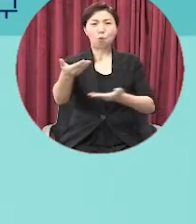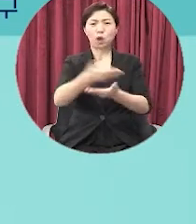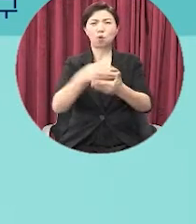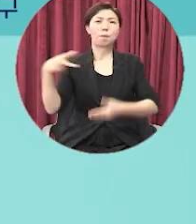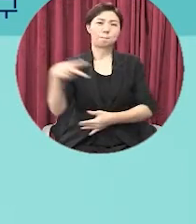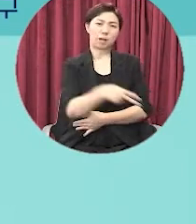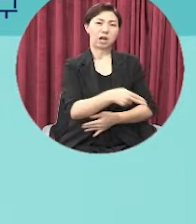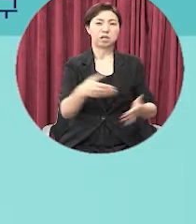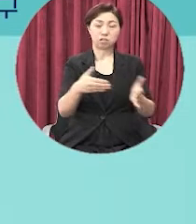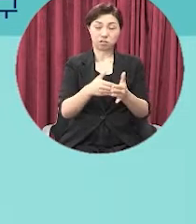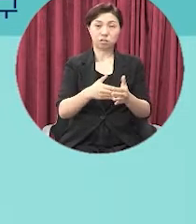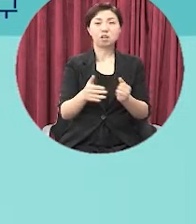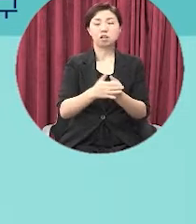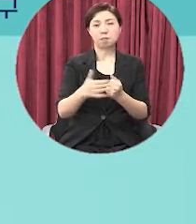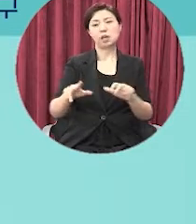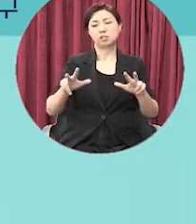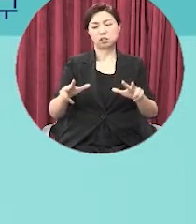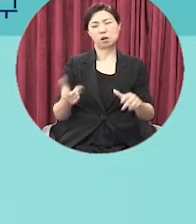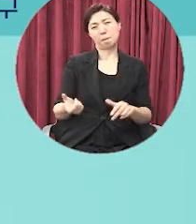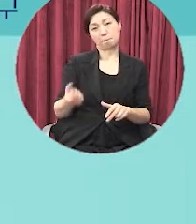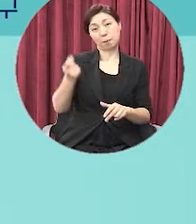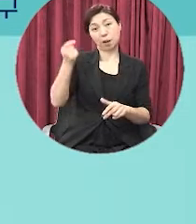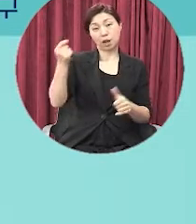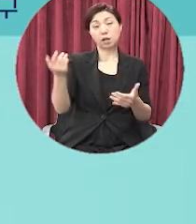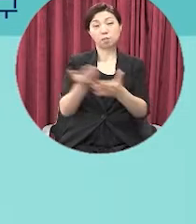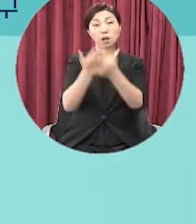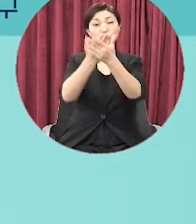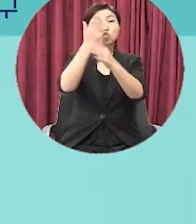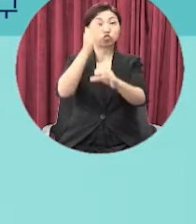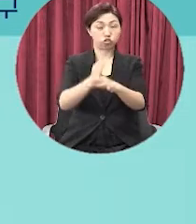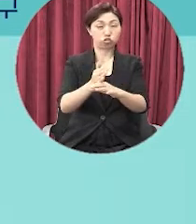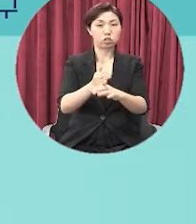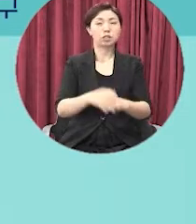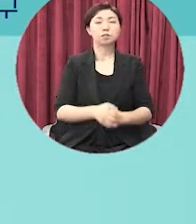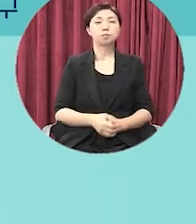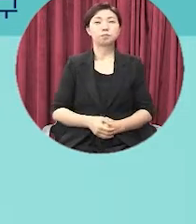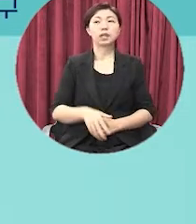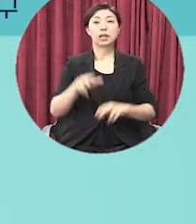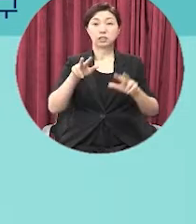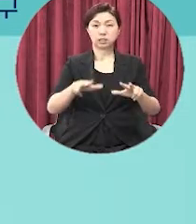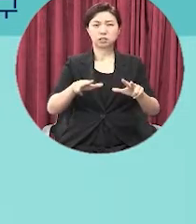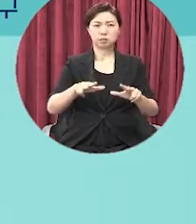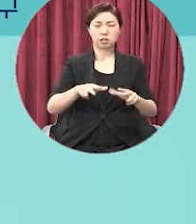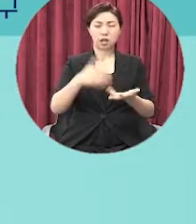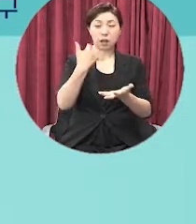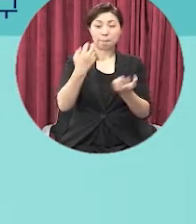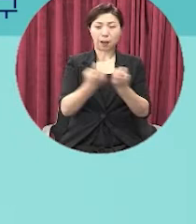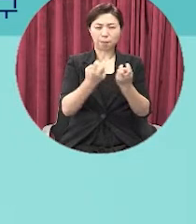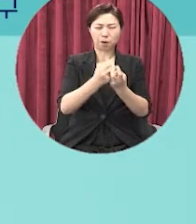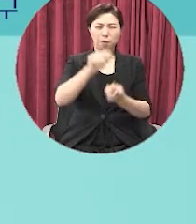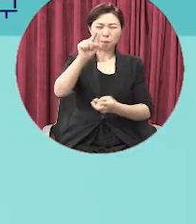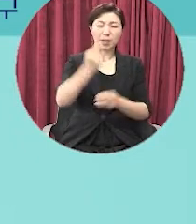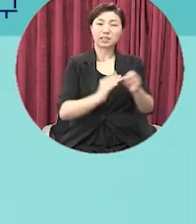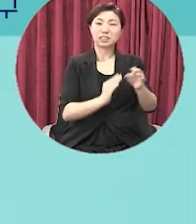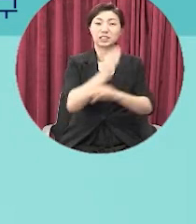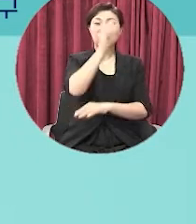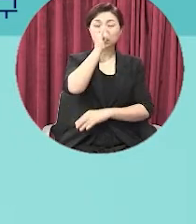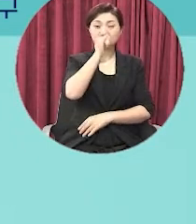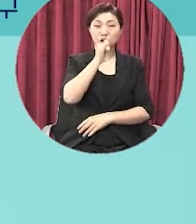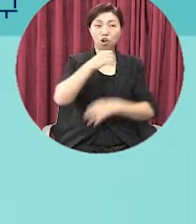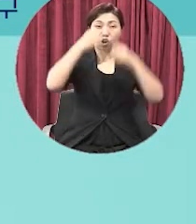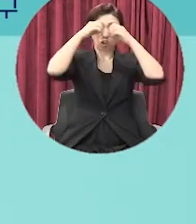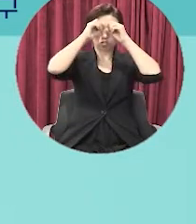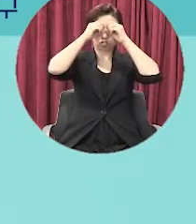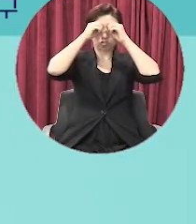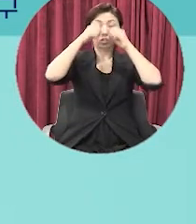분열하는 걸 느낄 수 있었고 그러나 이제 마음 저희는 어 직접 그 뭐 것까지 방법이 있습니까 아 그걸 피스톤을 생기라는 막으며